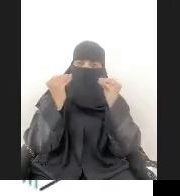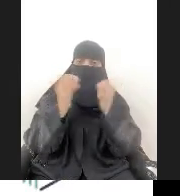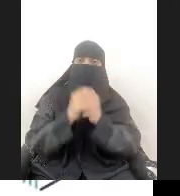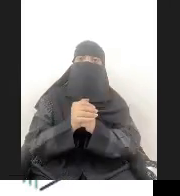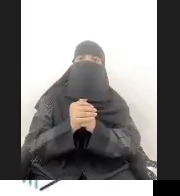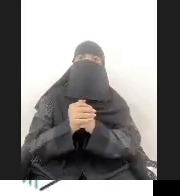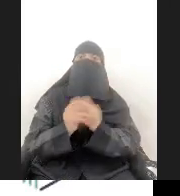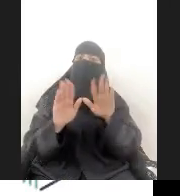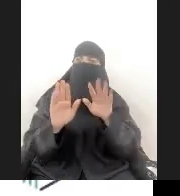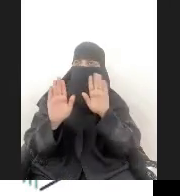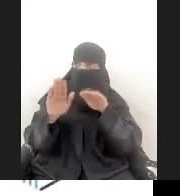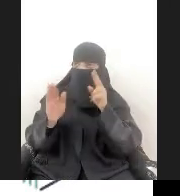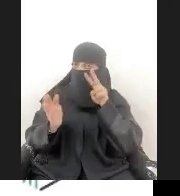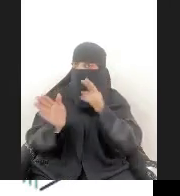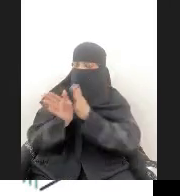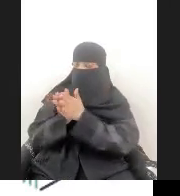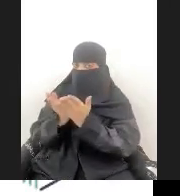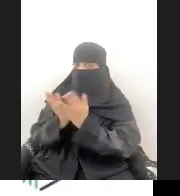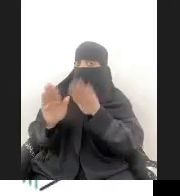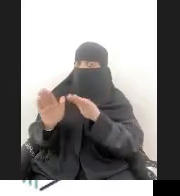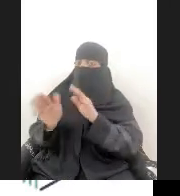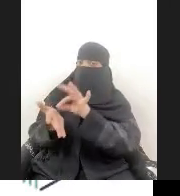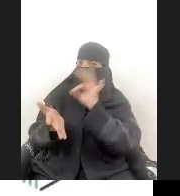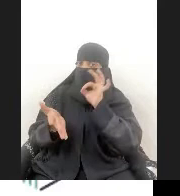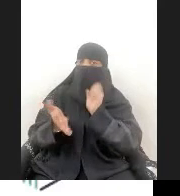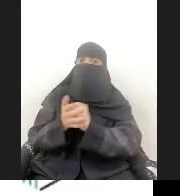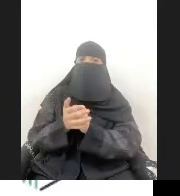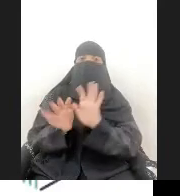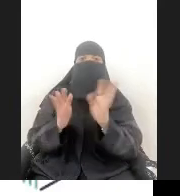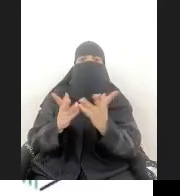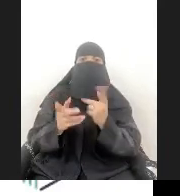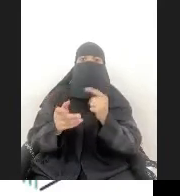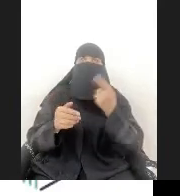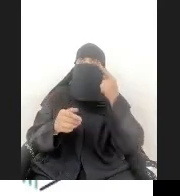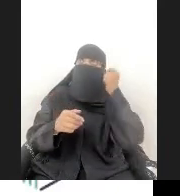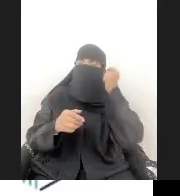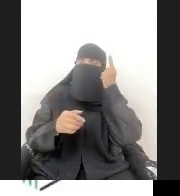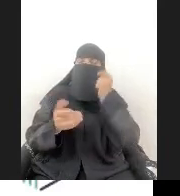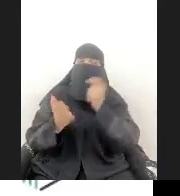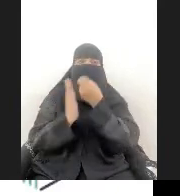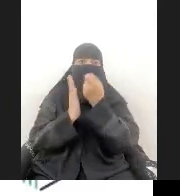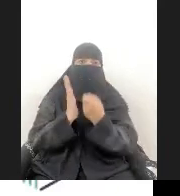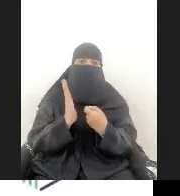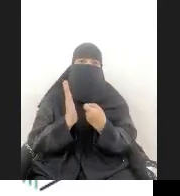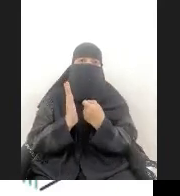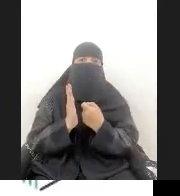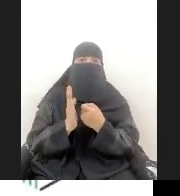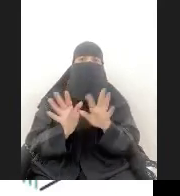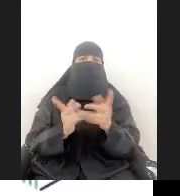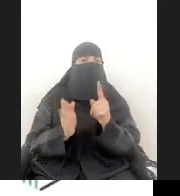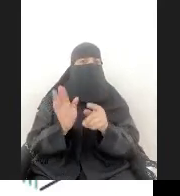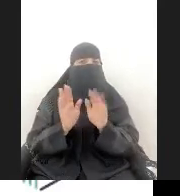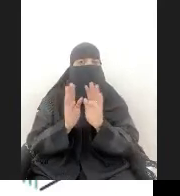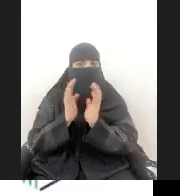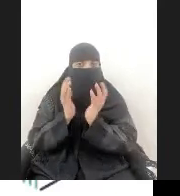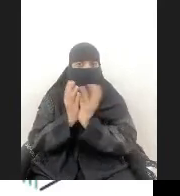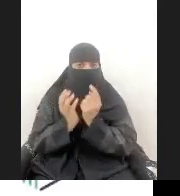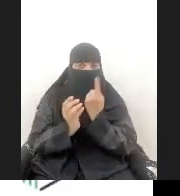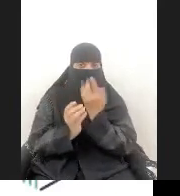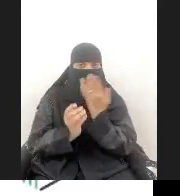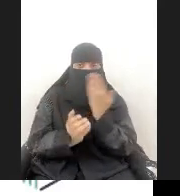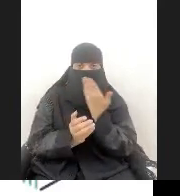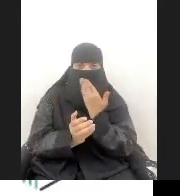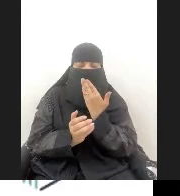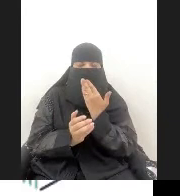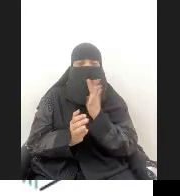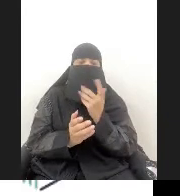تقوم بصياغتها، قد تكون هذه أهداف وحدة تعليمية، ربما الوحدة تستغرق أسبوع، أسبوعين، ثلاثة، حسب الفئات